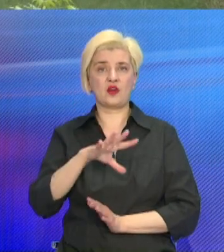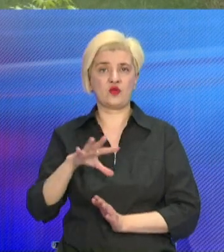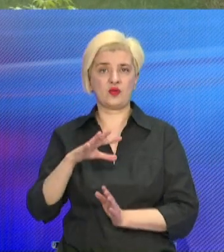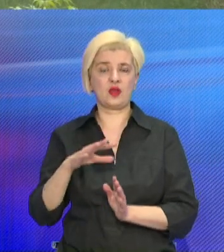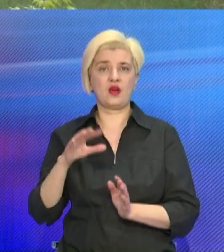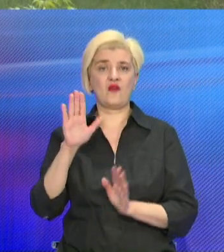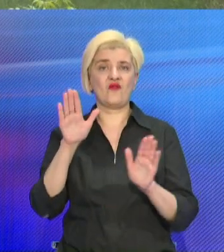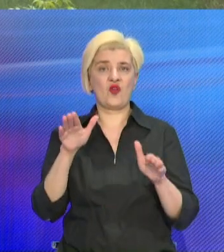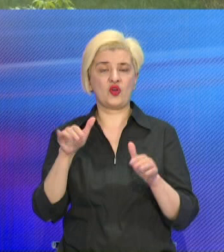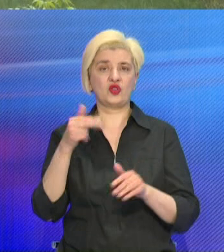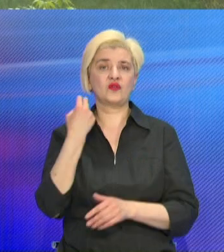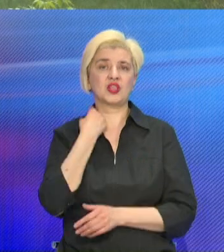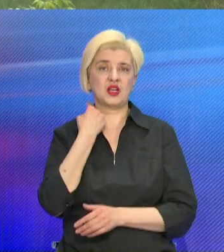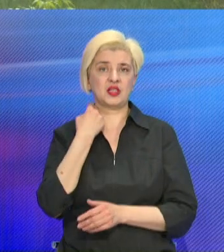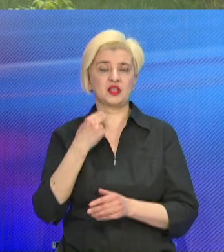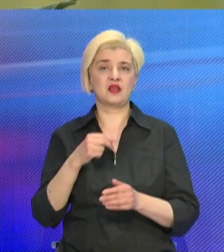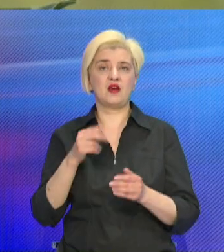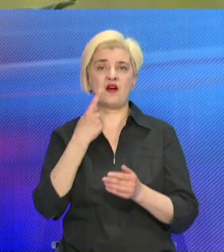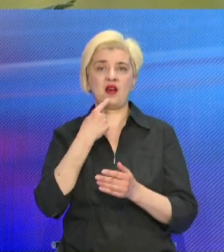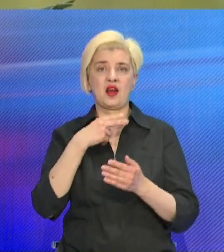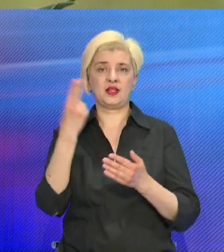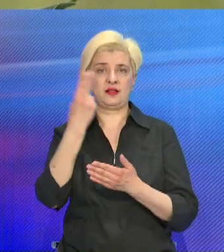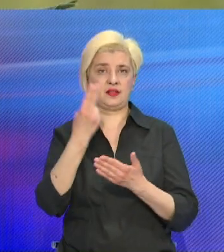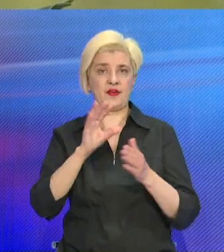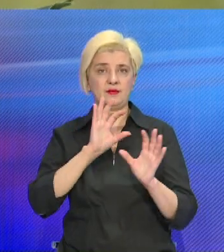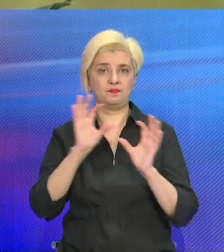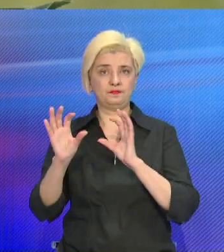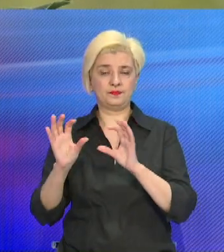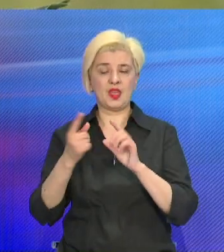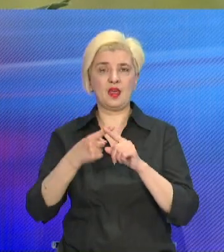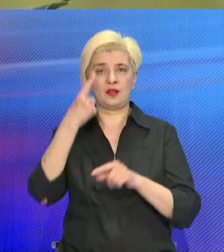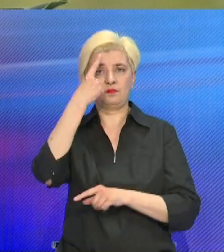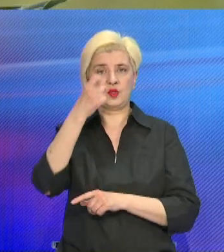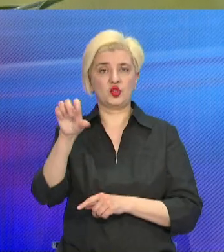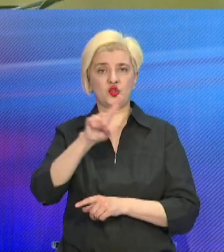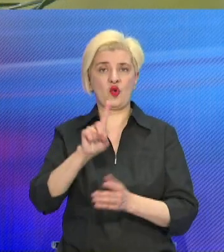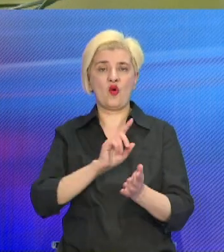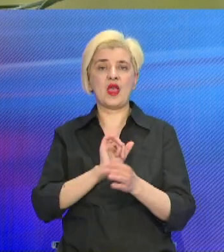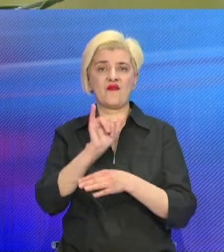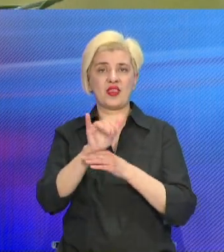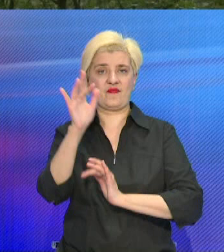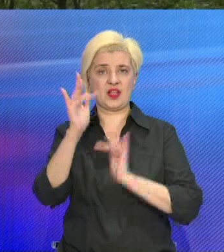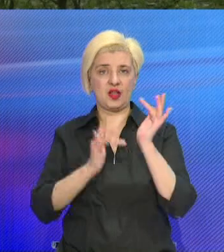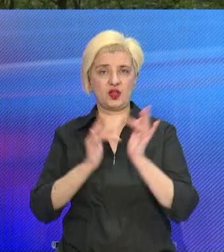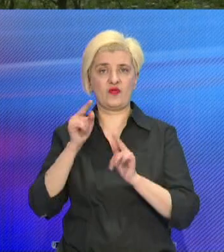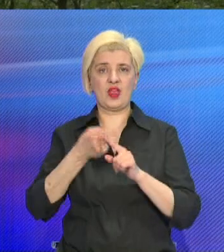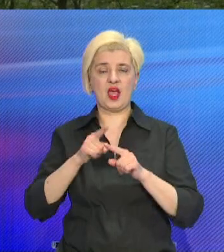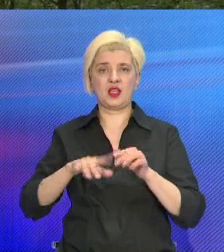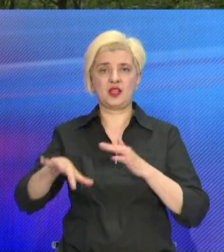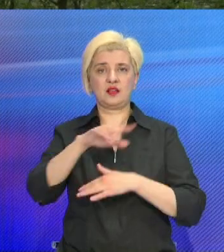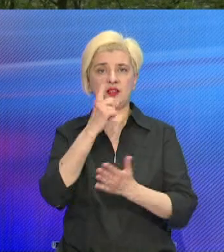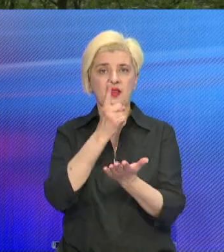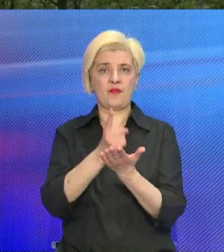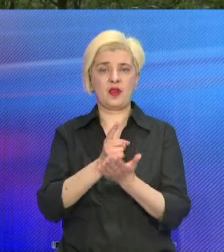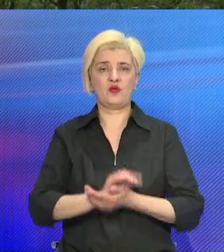– Вороновский и Лицкий – афарбованы червоным колером. Это сигнализует об том, что наведывание лесов на этих территориях